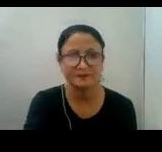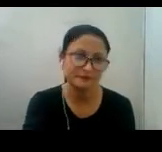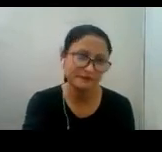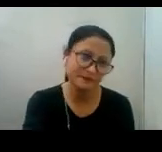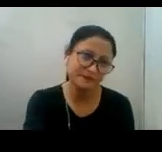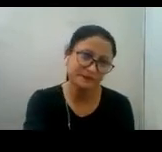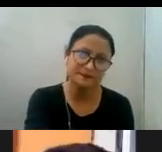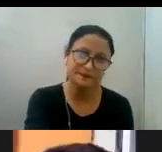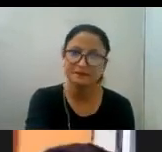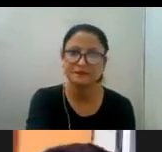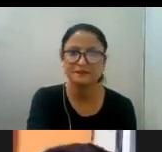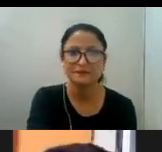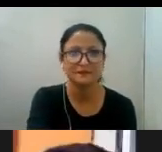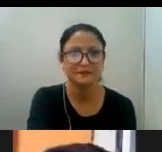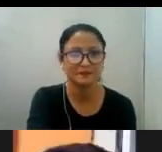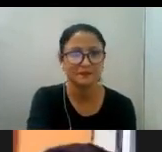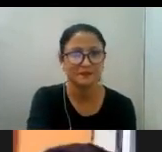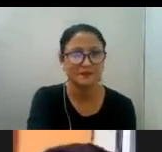सर नमस्कार।